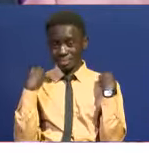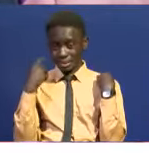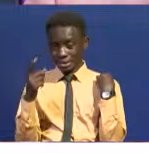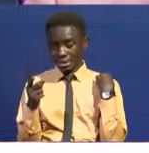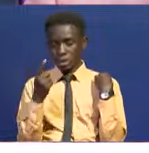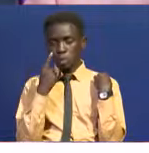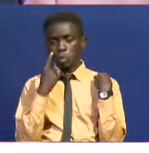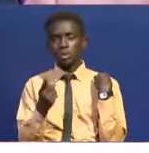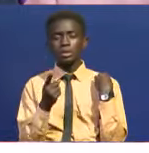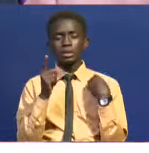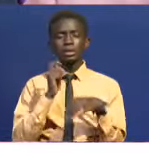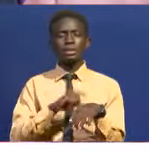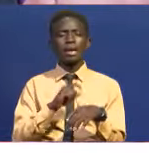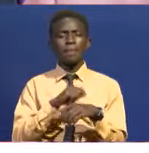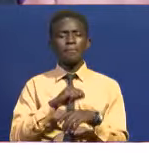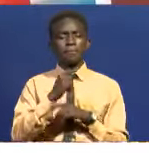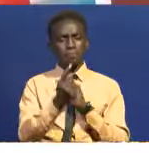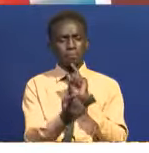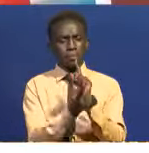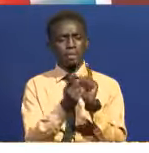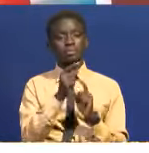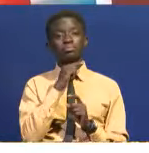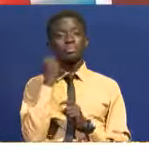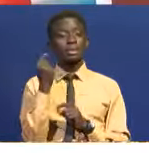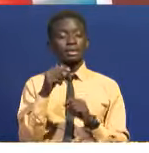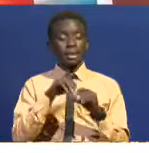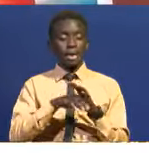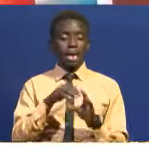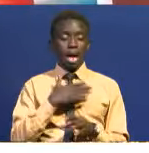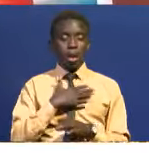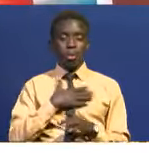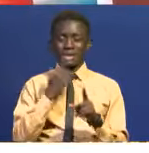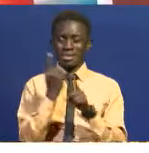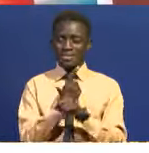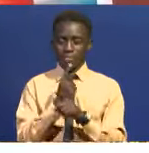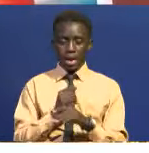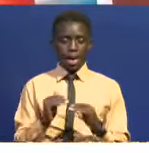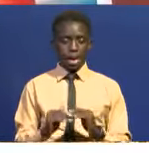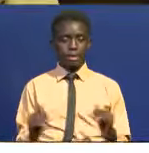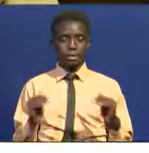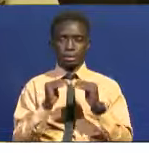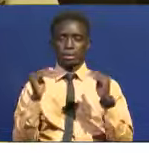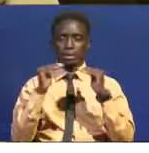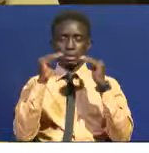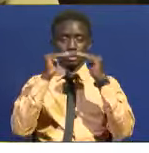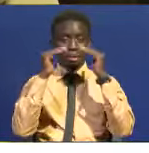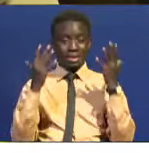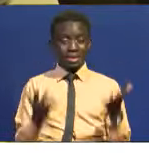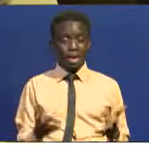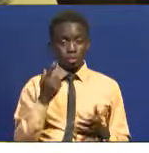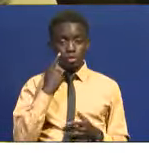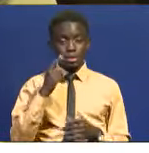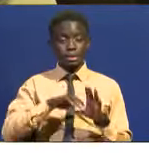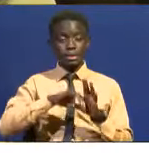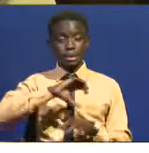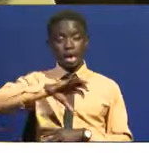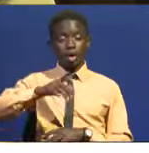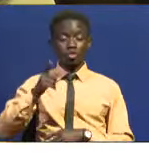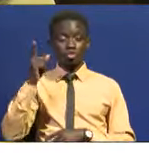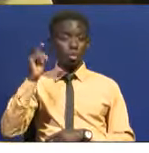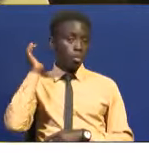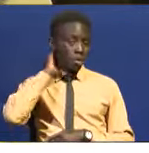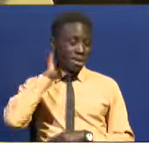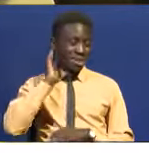rogue religious leaders within our ranks. Haya yanajiri huku viongozi wa kidini kutoka kaunti ya Murang'a wakihimiza viongozi